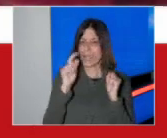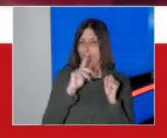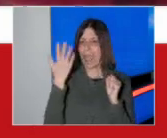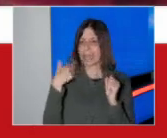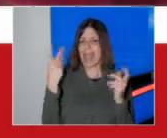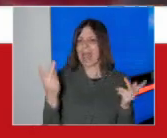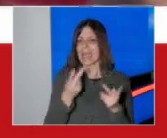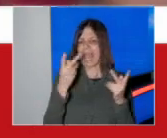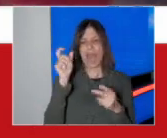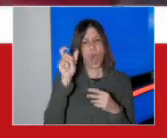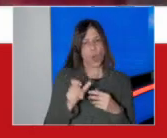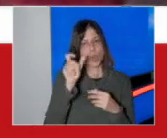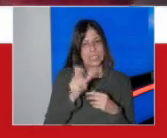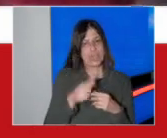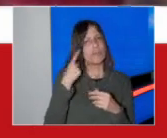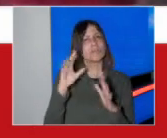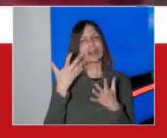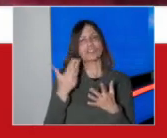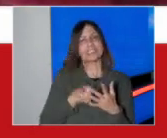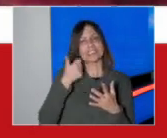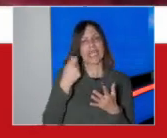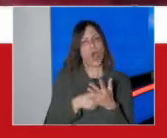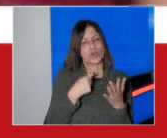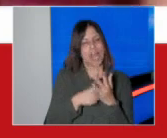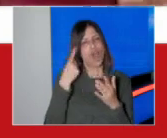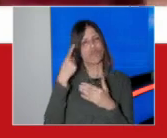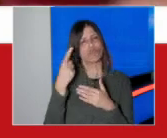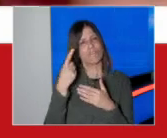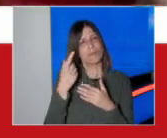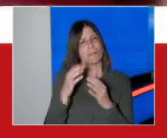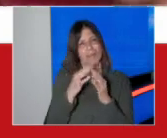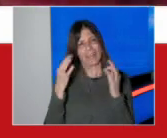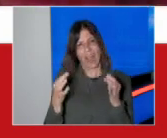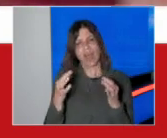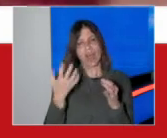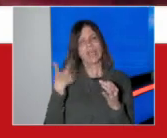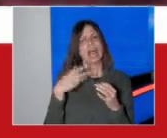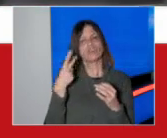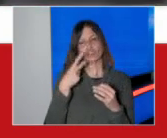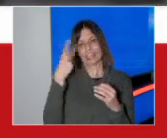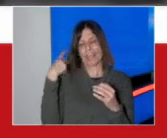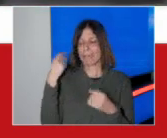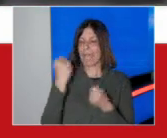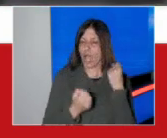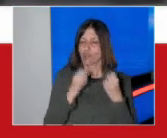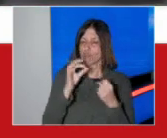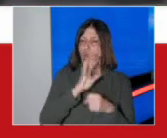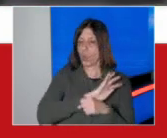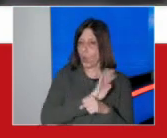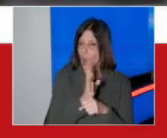על האוכלוסייה. אני חושב שמה ששר האוצר חשב מלכתחילה זה העובדה הזאת. היו לנו שנתיים קשות של